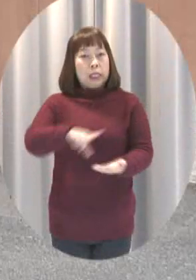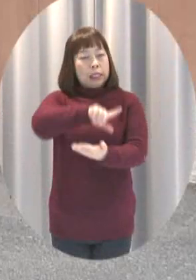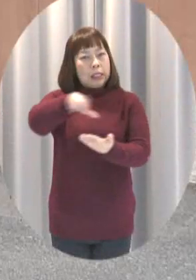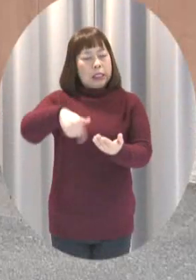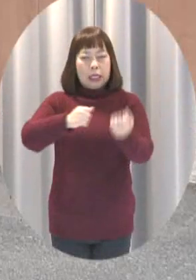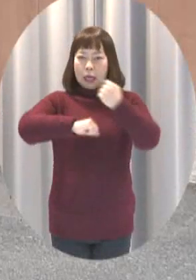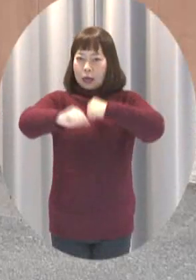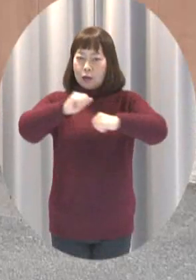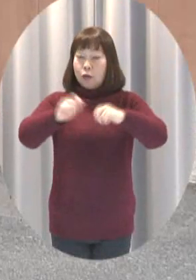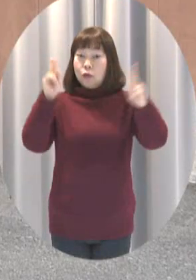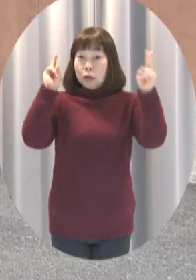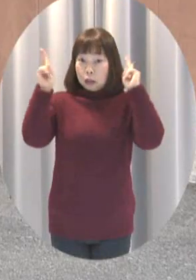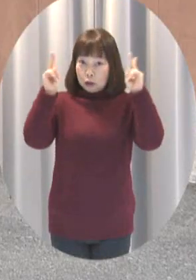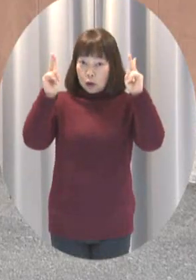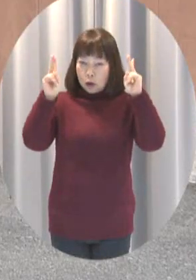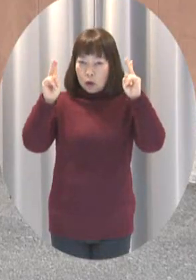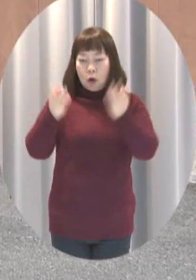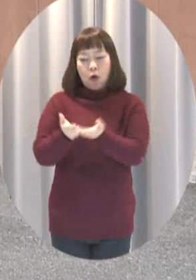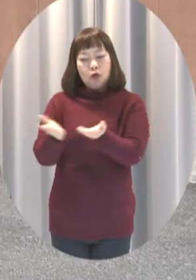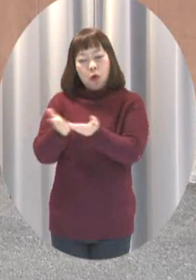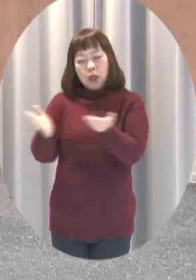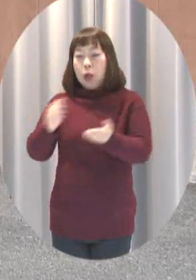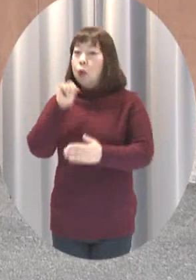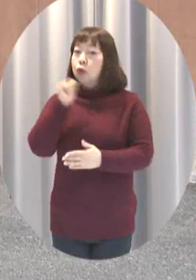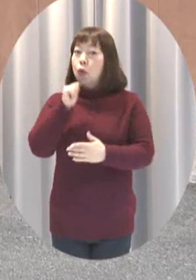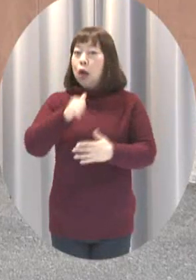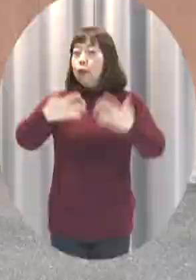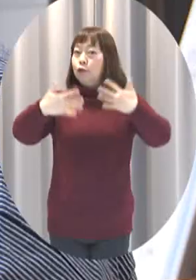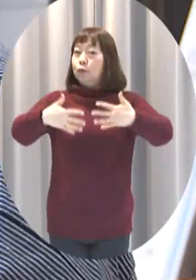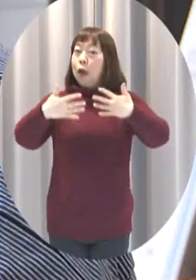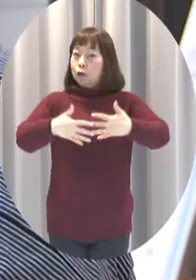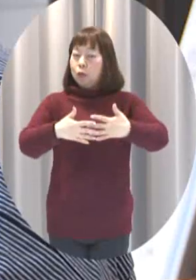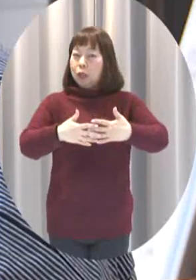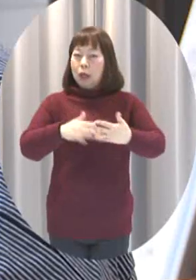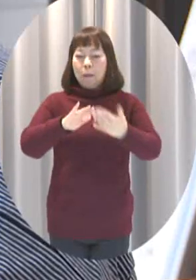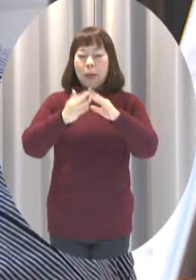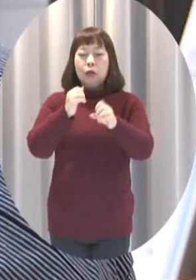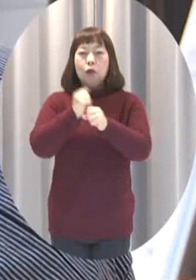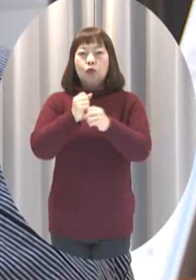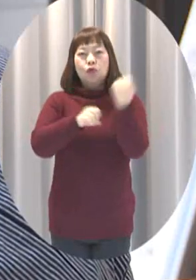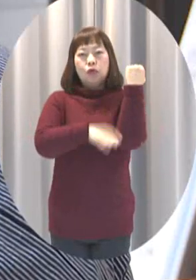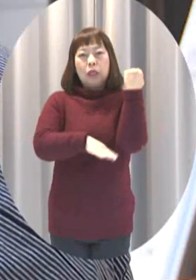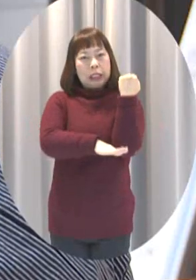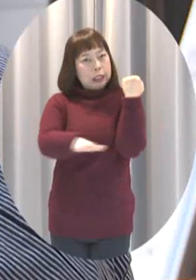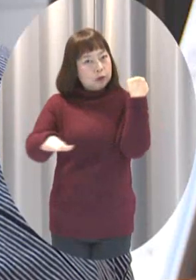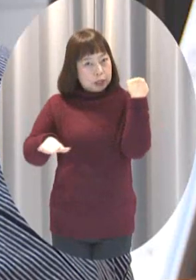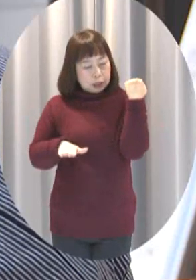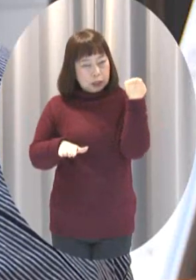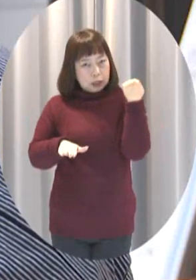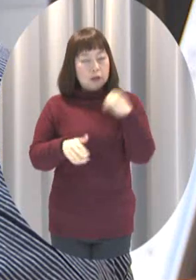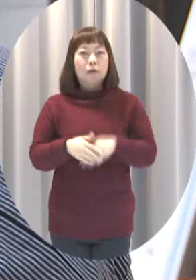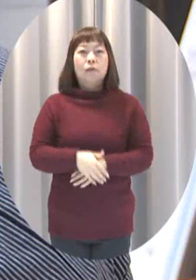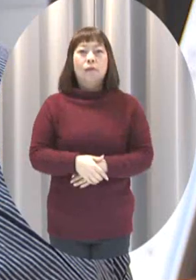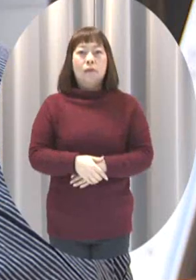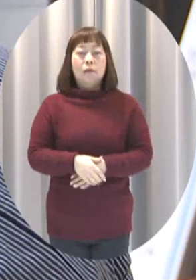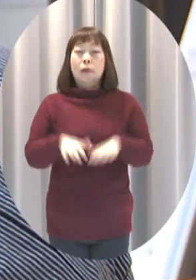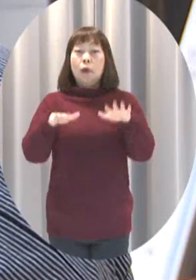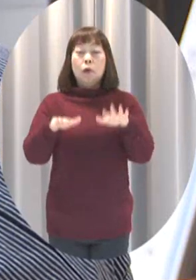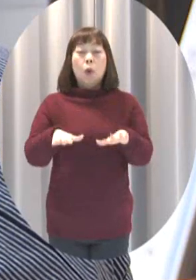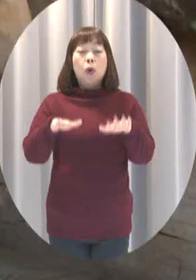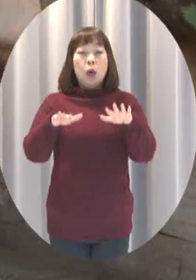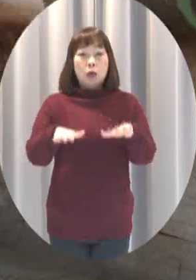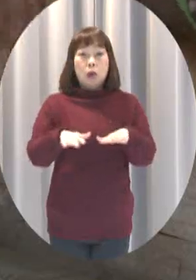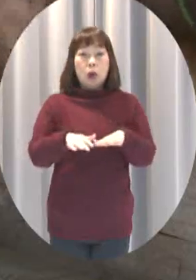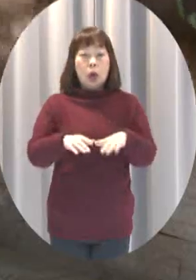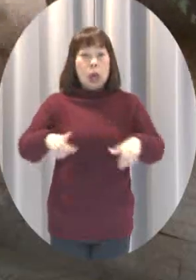地域で活躍する企業、商店を紹介する番組、町をつくる礎たち。今回